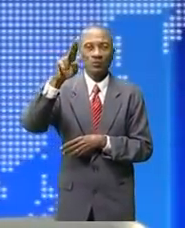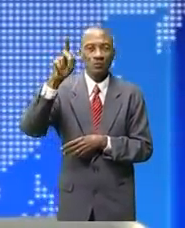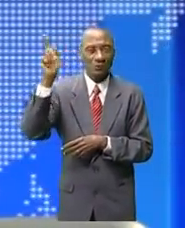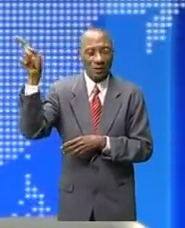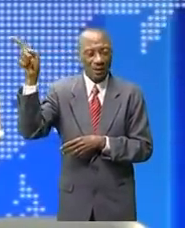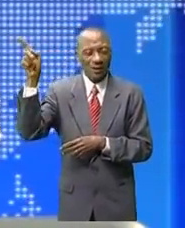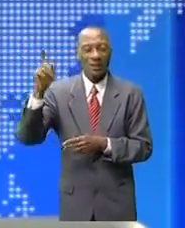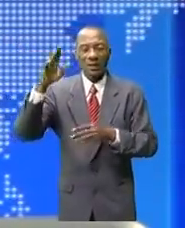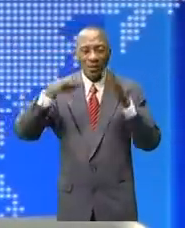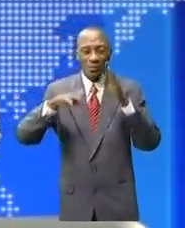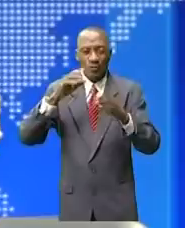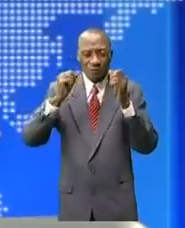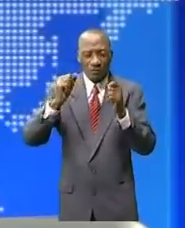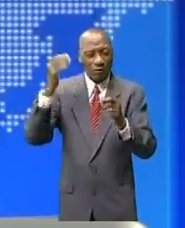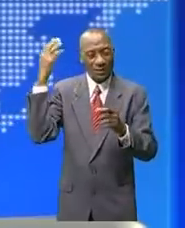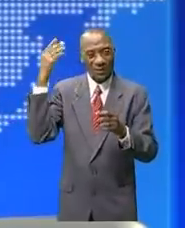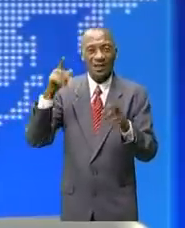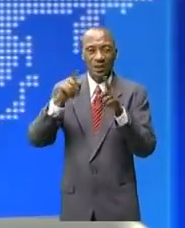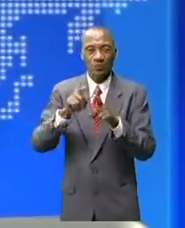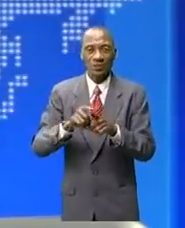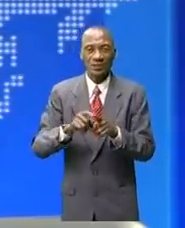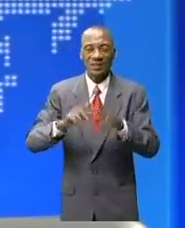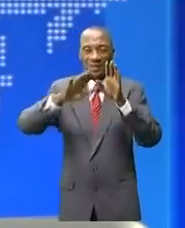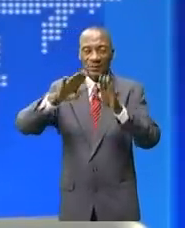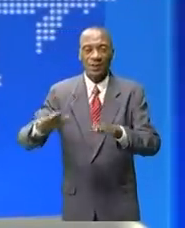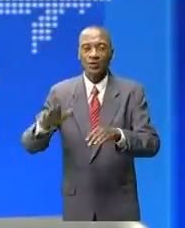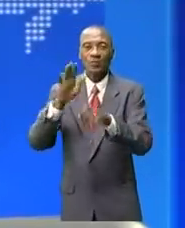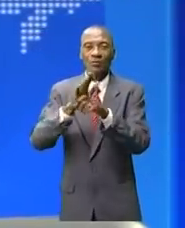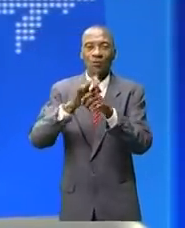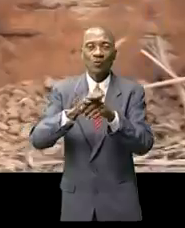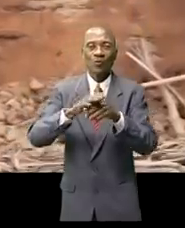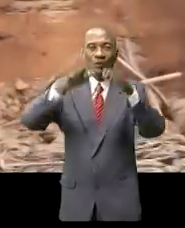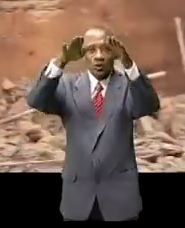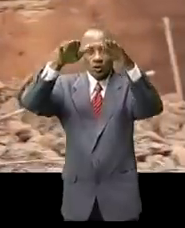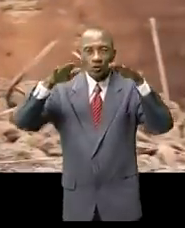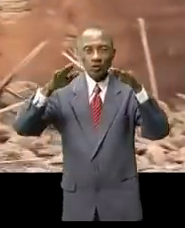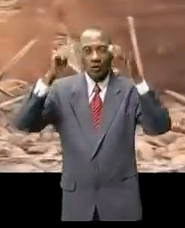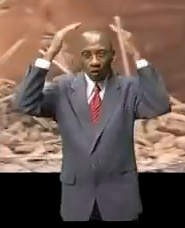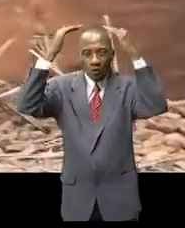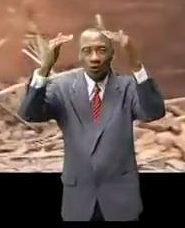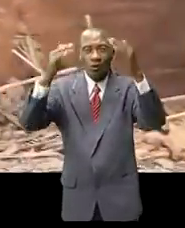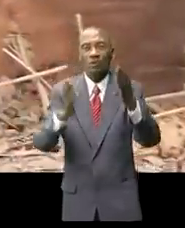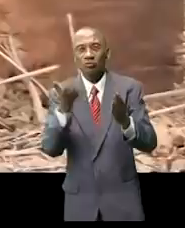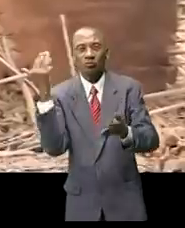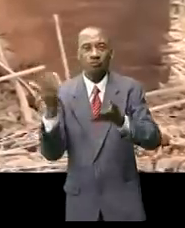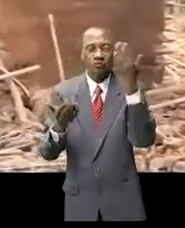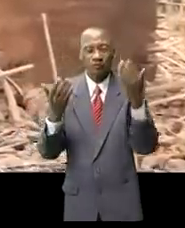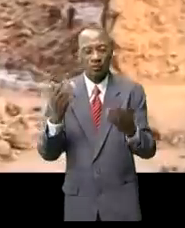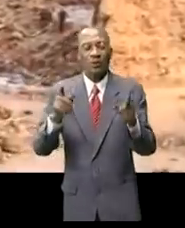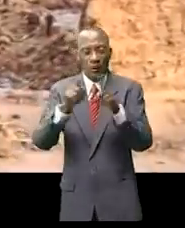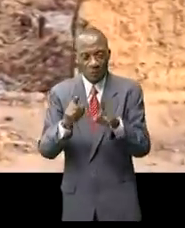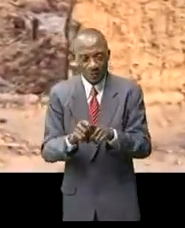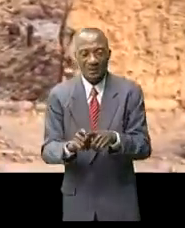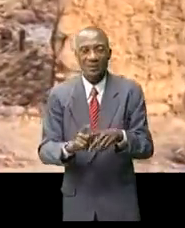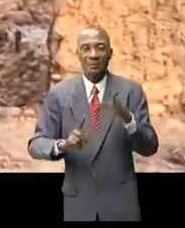les sinistrés de remercier le gouvernement provincial pour cette action. Lisette Mujinga. À Après l'incendie des maisons et écoles